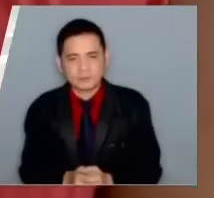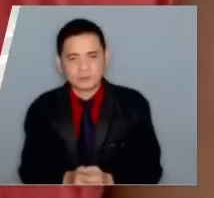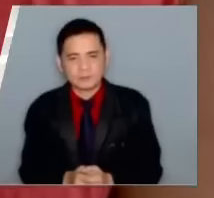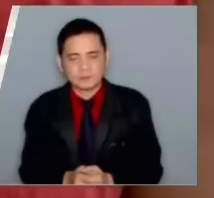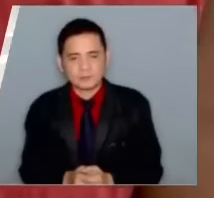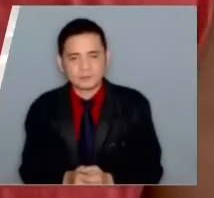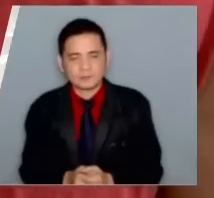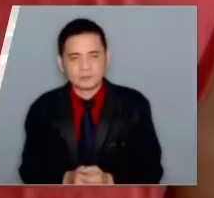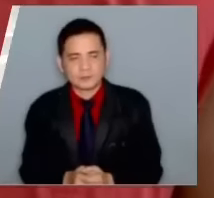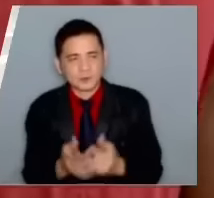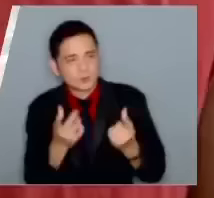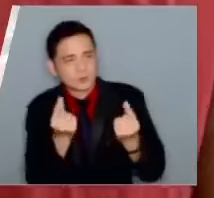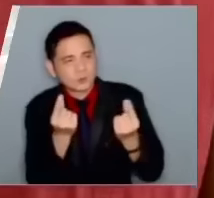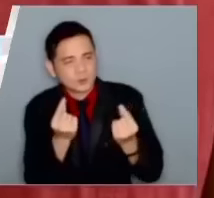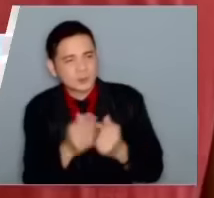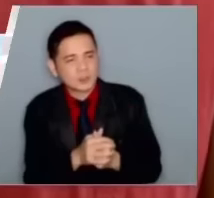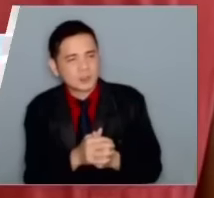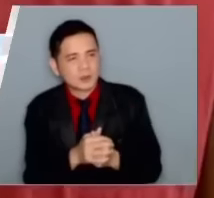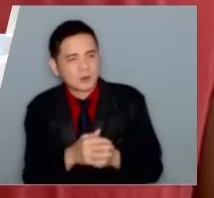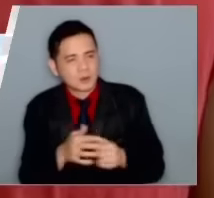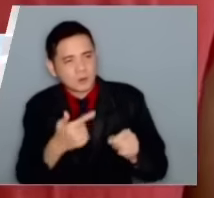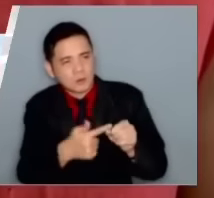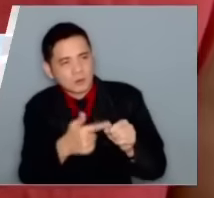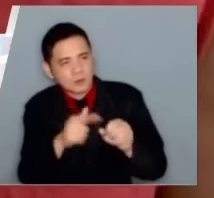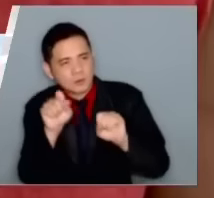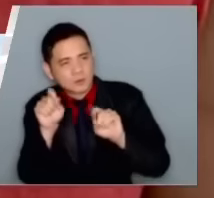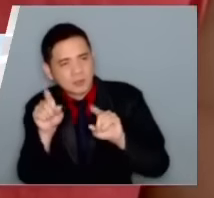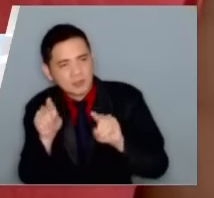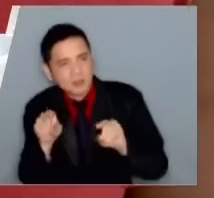Sa mga tagpot po.